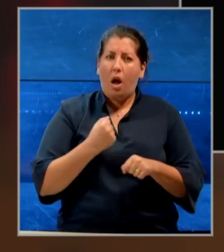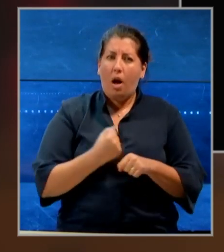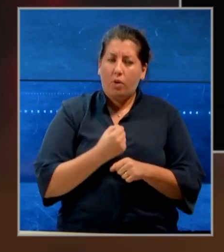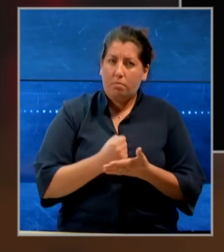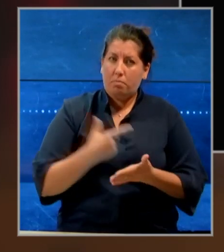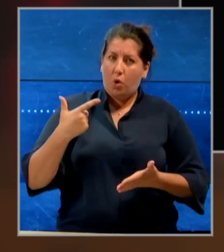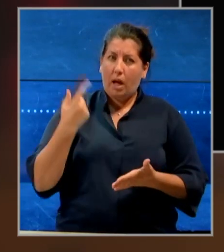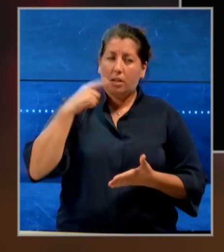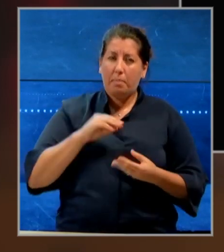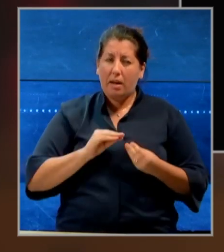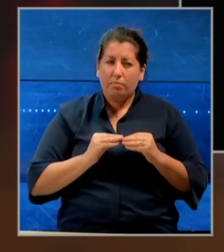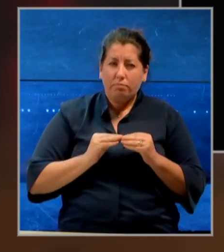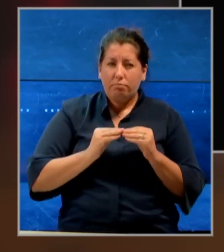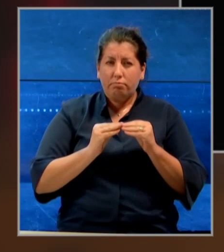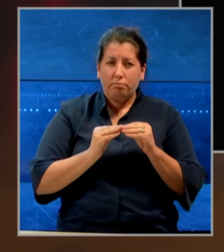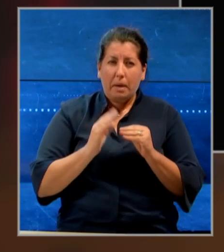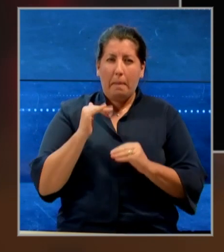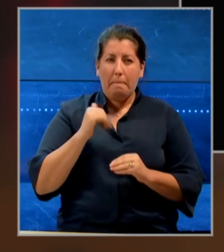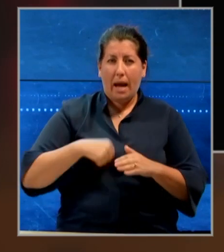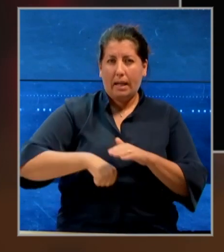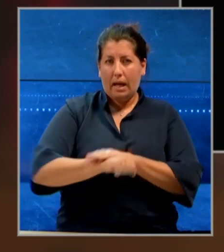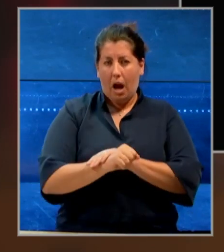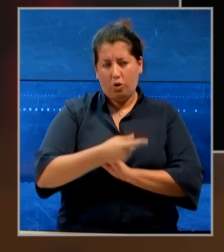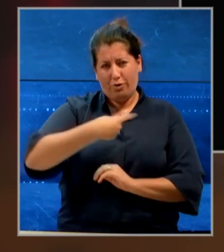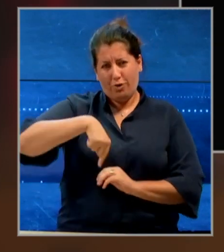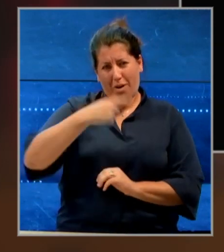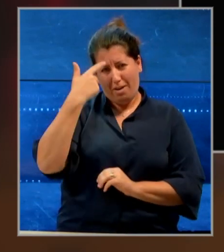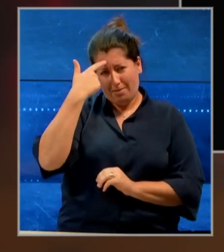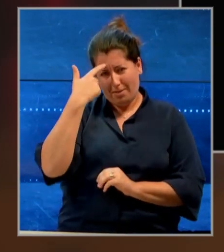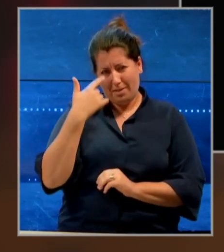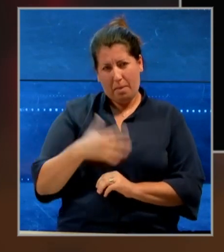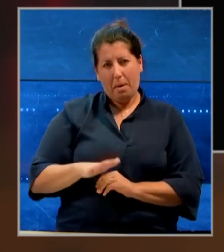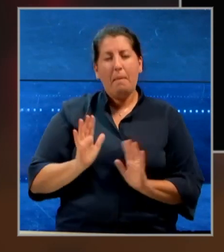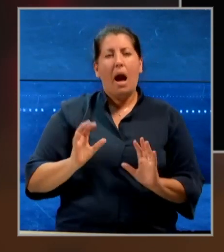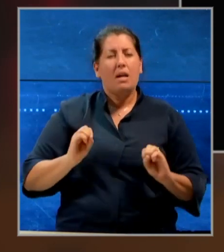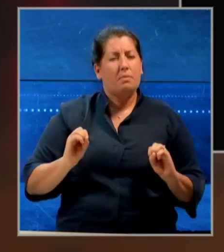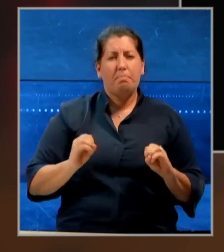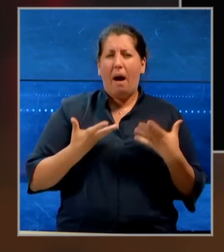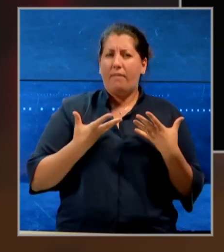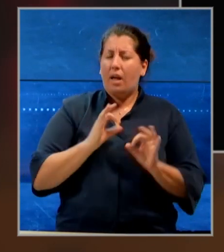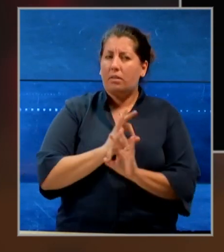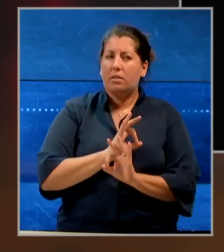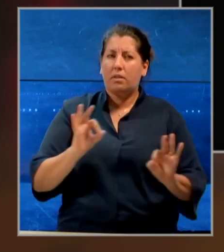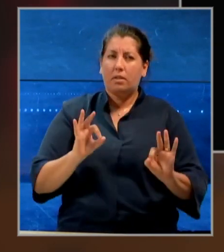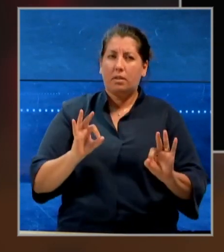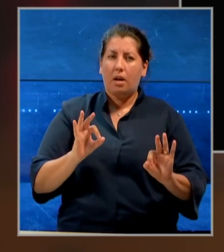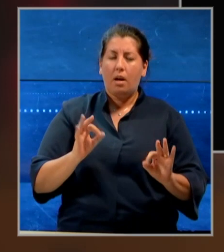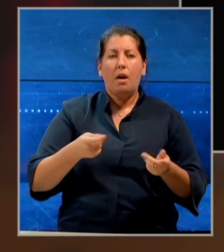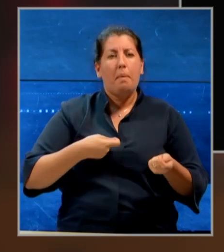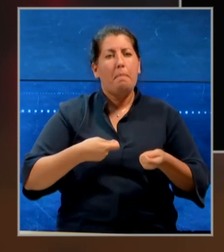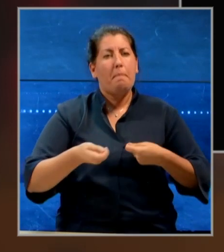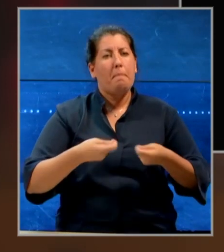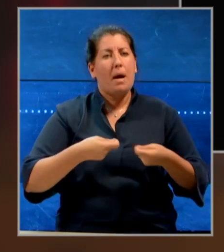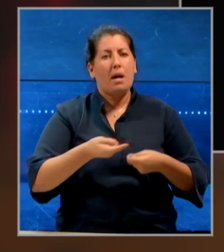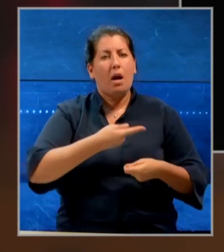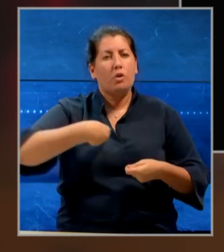del Bari Calcio, dal mio punto di vista. Lo sapevamo, ne eravamo consapevoli, ma non ci siamo spaventati. Il nostro mercato